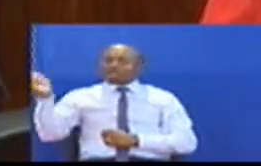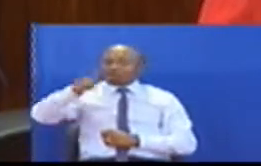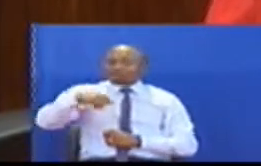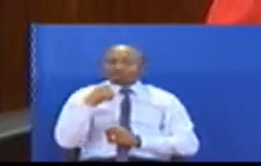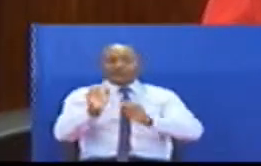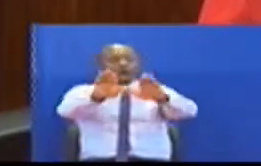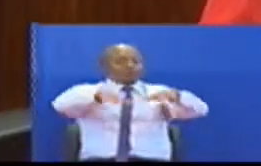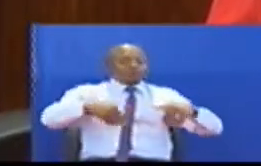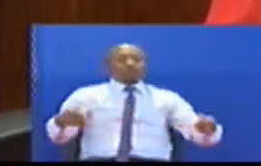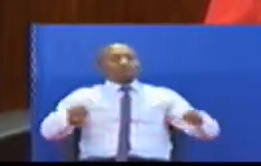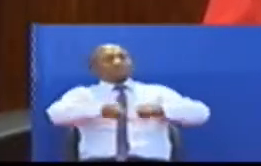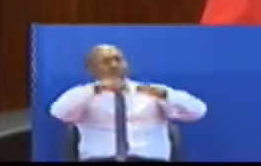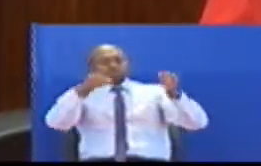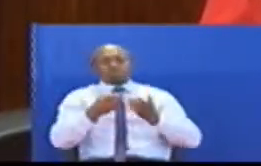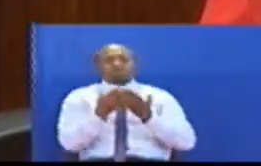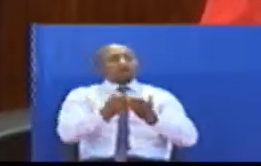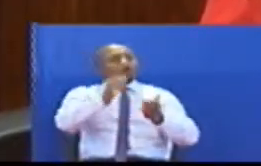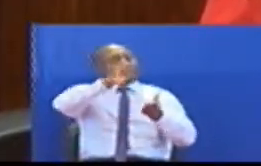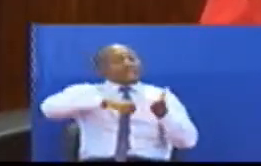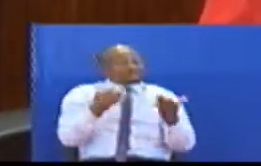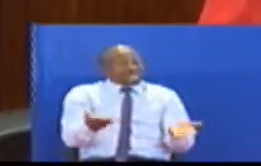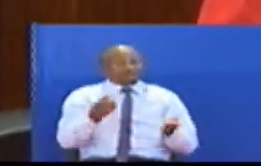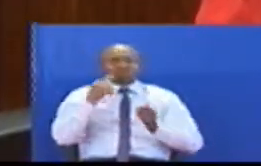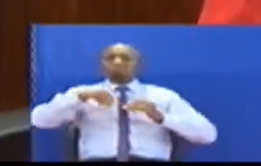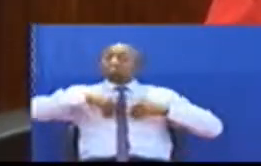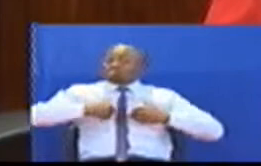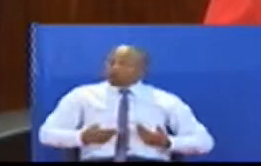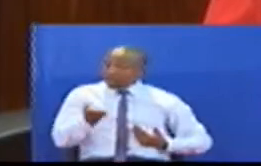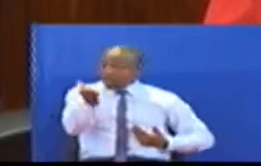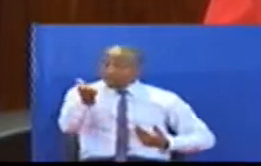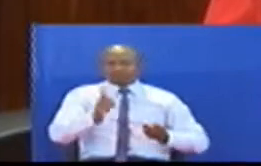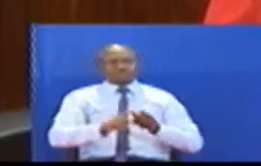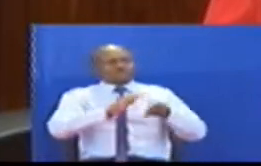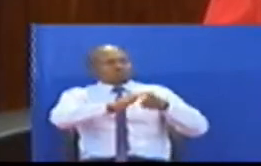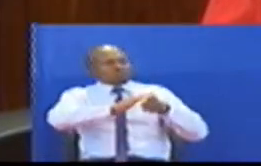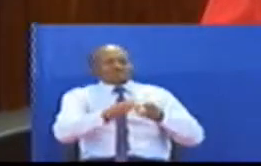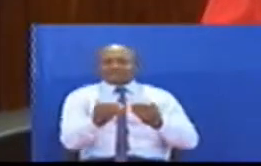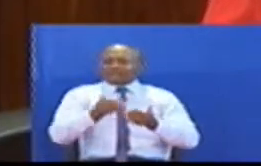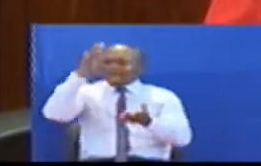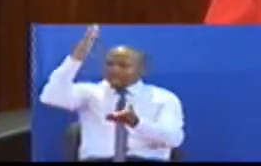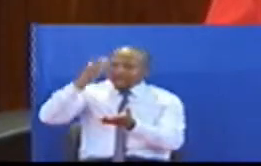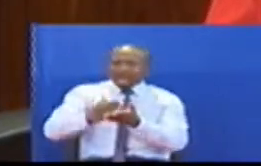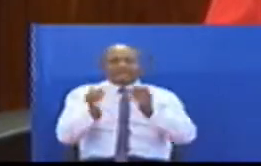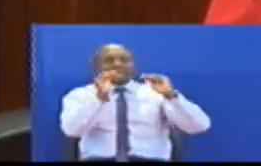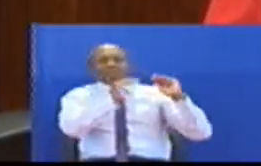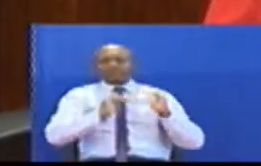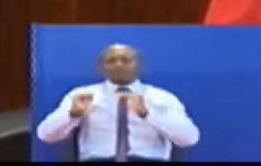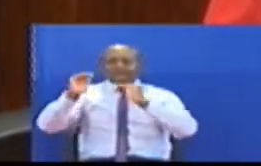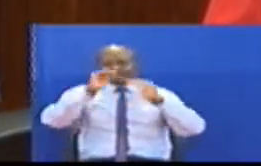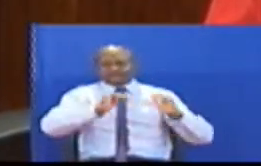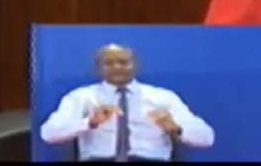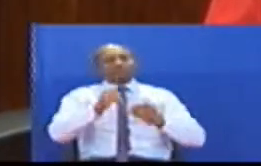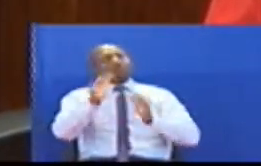unaomba lami kilomita 70. Tabani hapa. Kwa hiyo nataka niwashauri tutumie haki ya kidemokrasia wakati mwingine